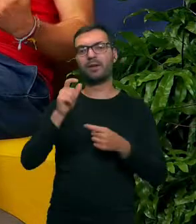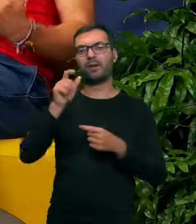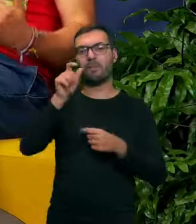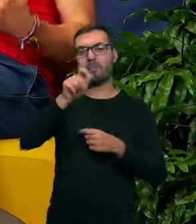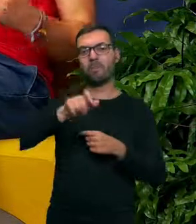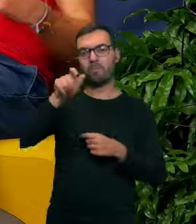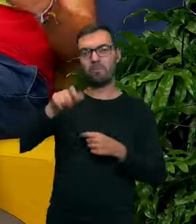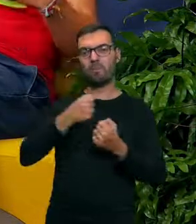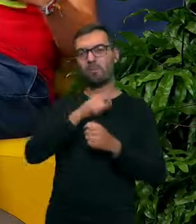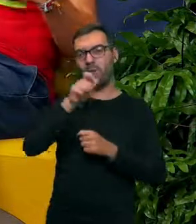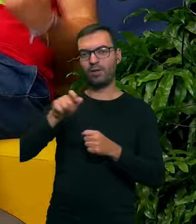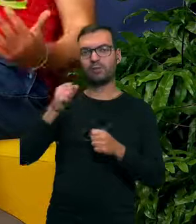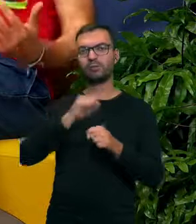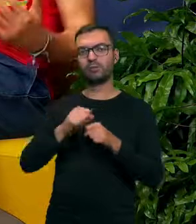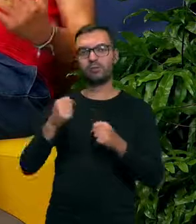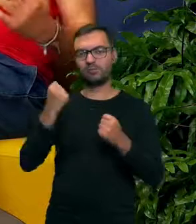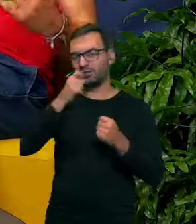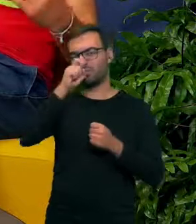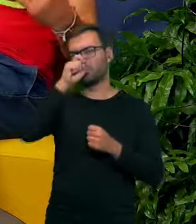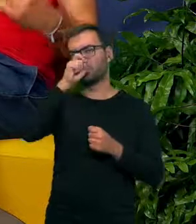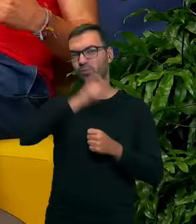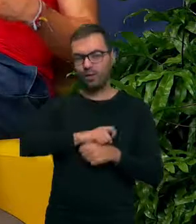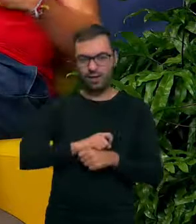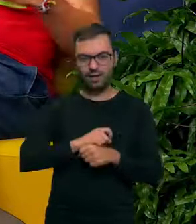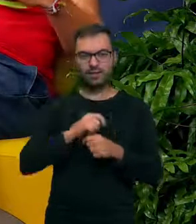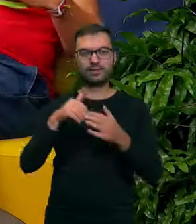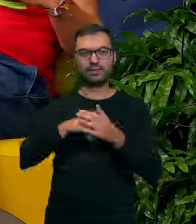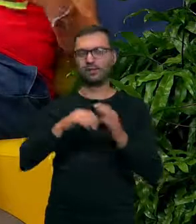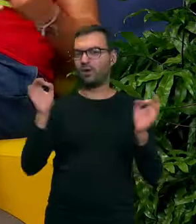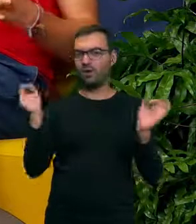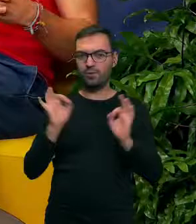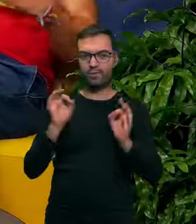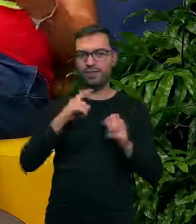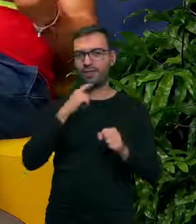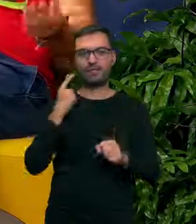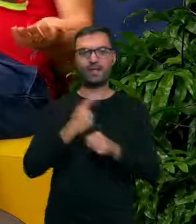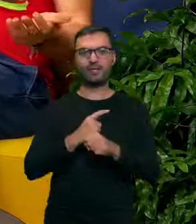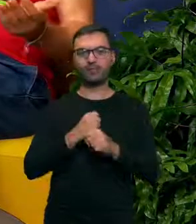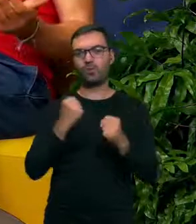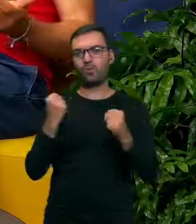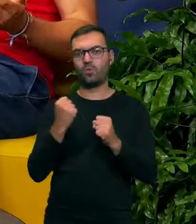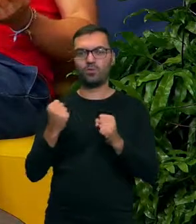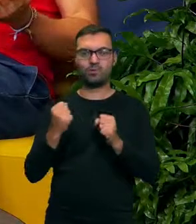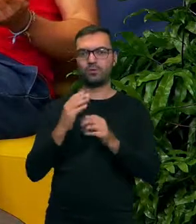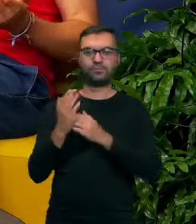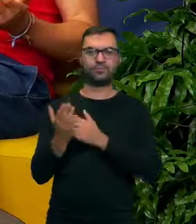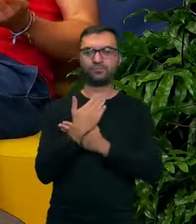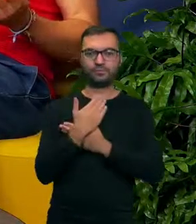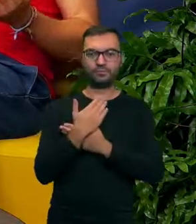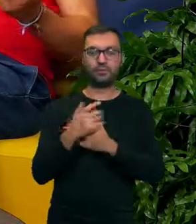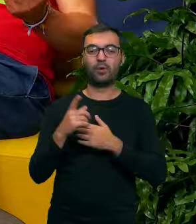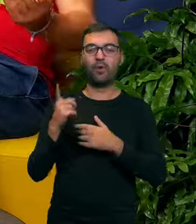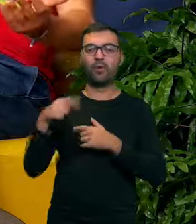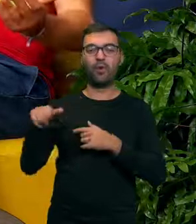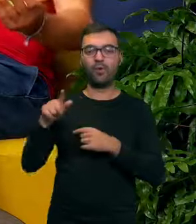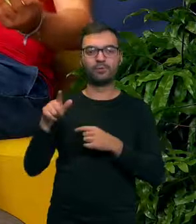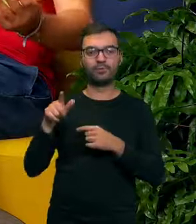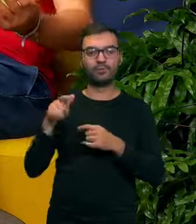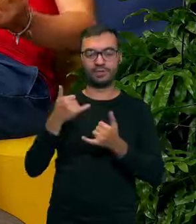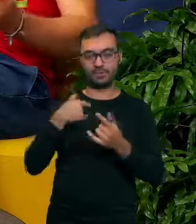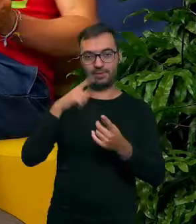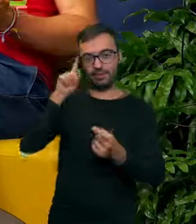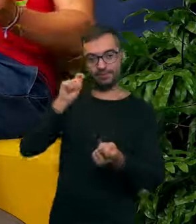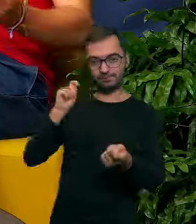postaci, które tak naprawdę są bardzo złe i podejmują bardzo jakby takie decyzje przeciwko nam, że postawienie się w